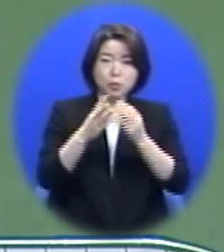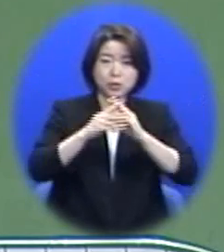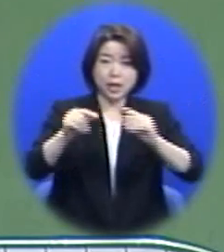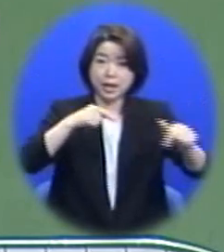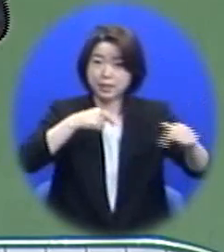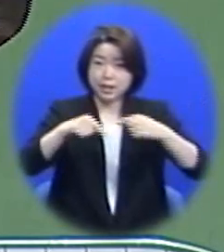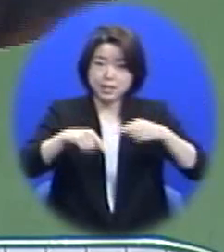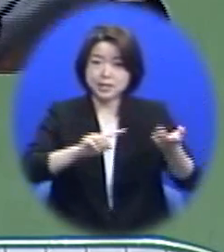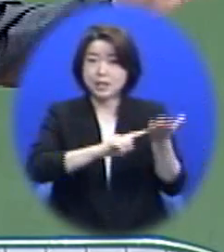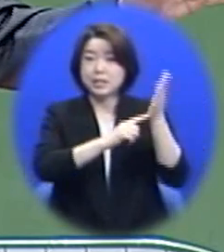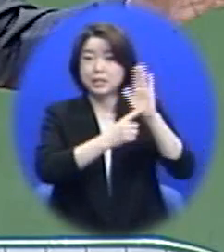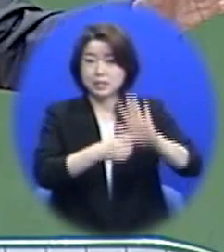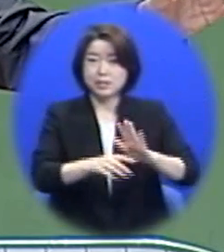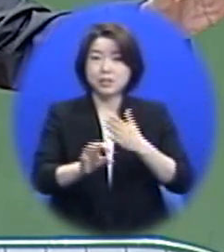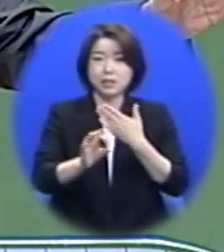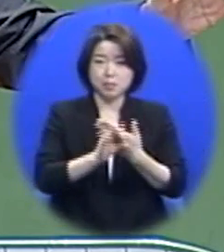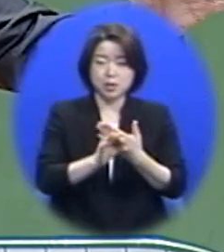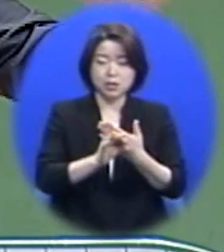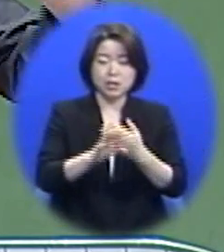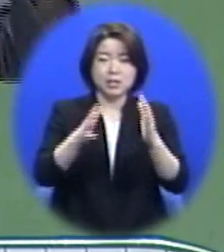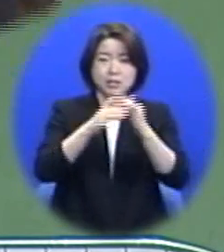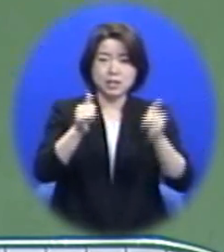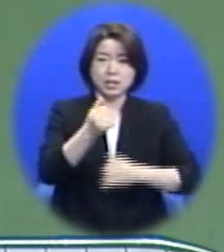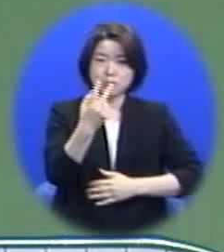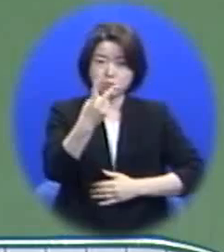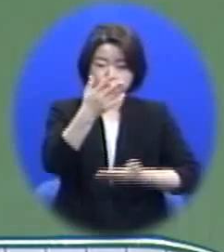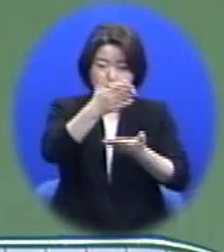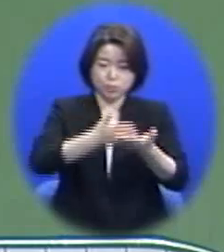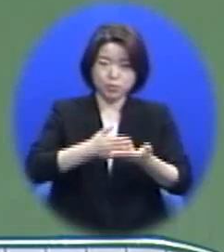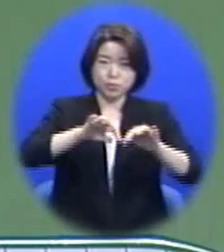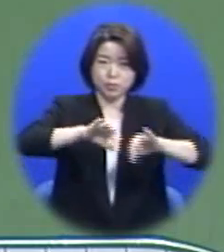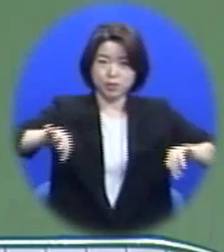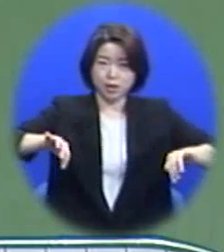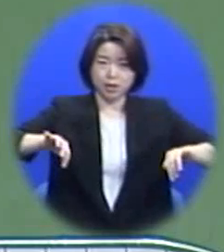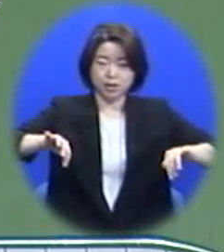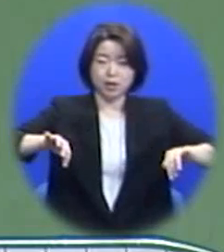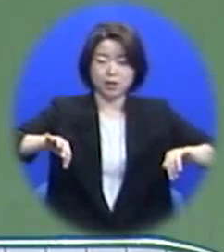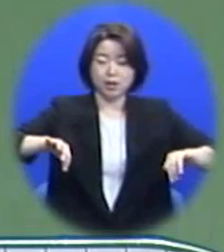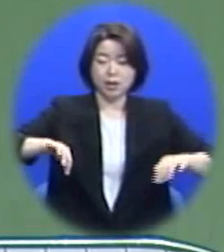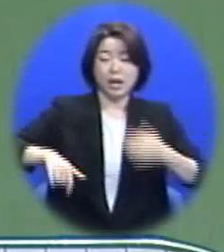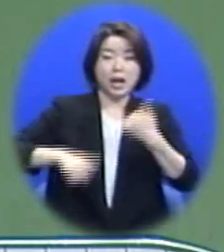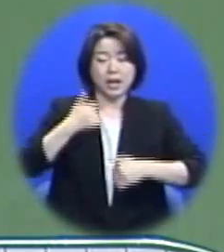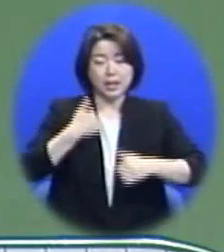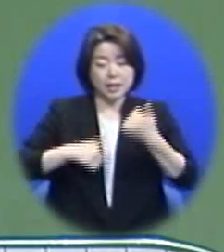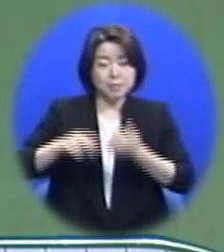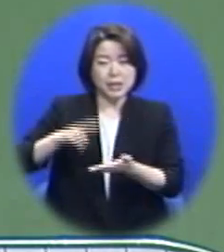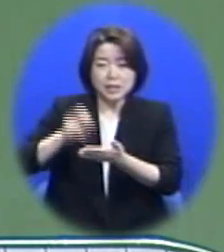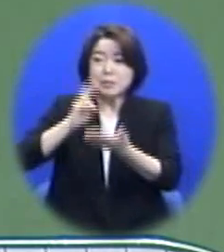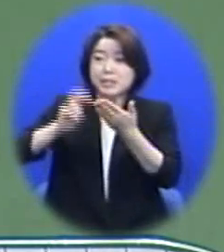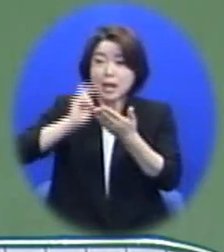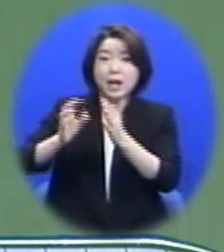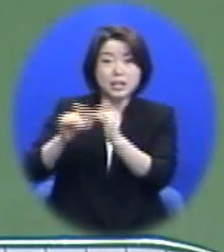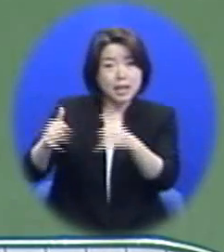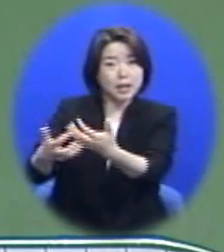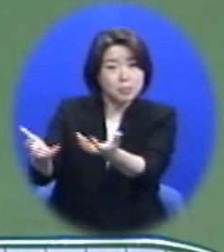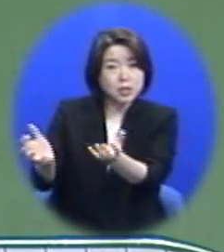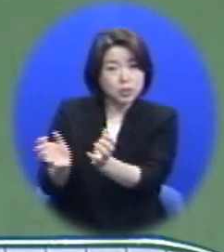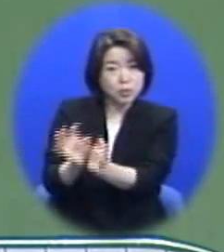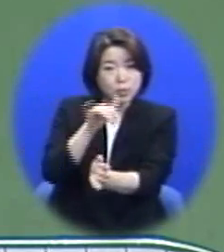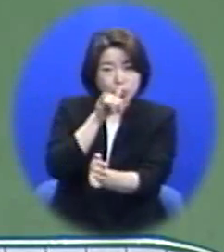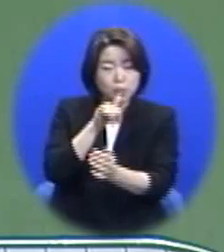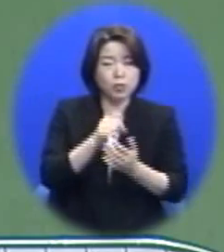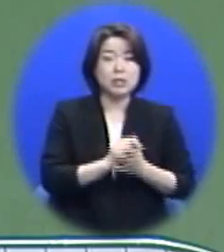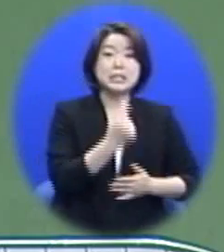그러면 사람들은 둘러 쫙 갈라집니다 기뻐 뛰며 찬양하는 사람이 있는가 하면 정말